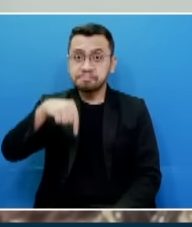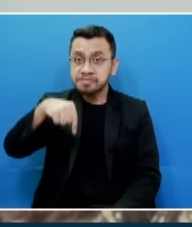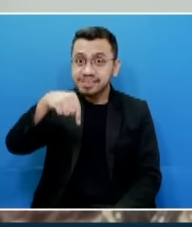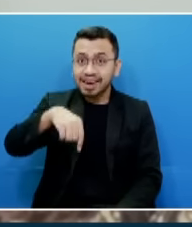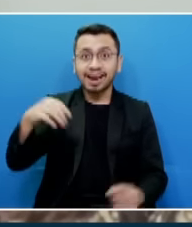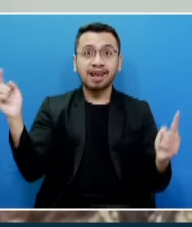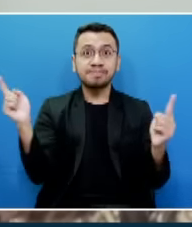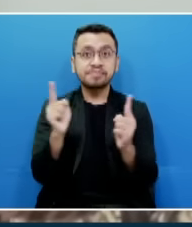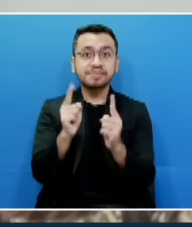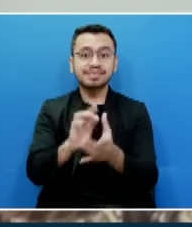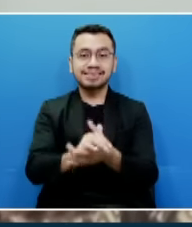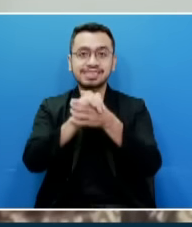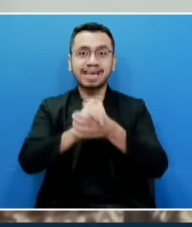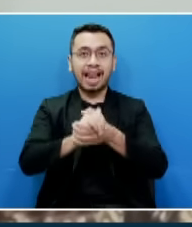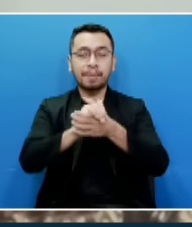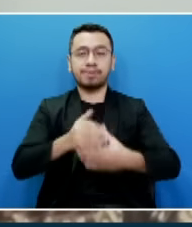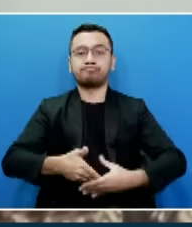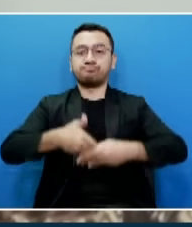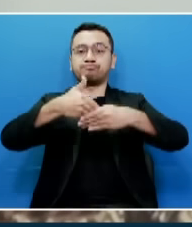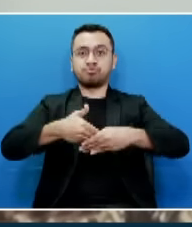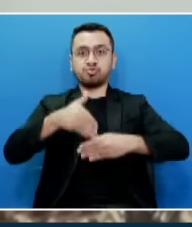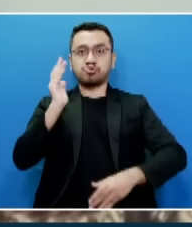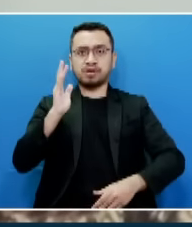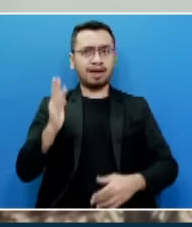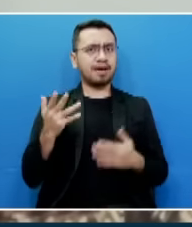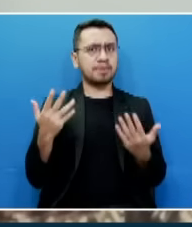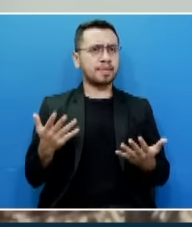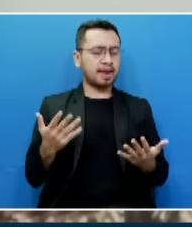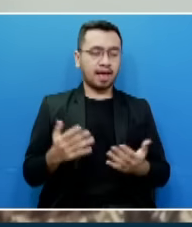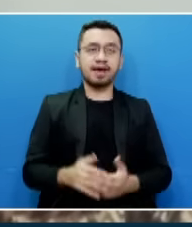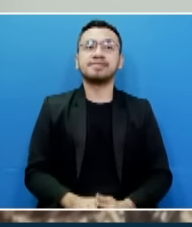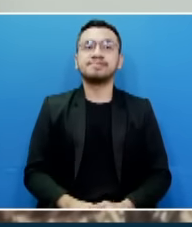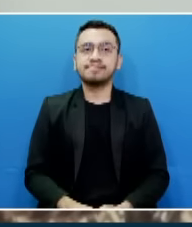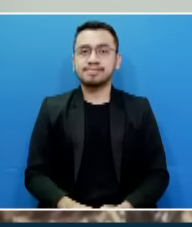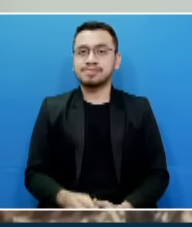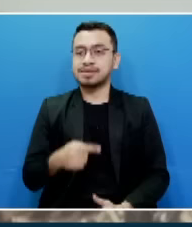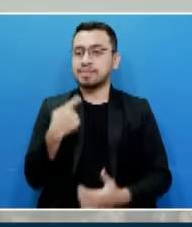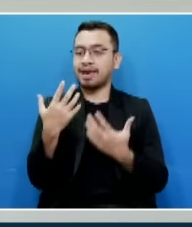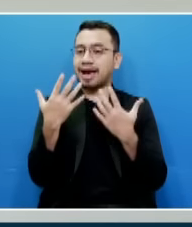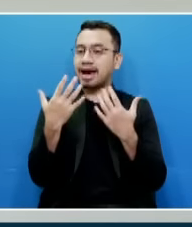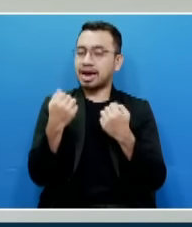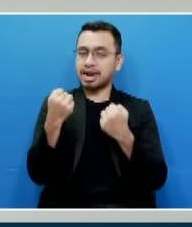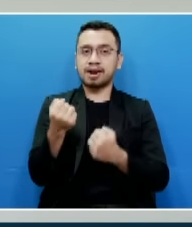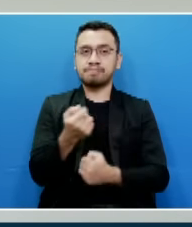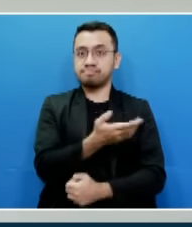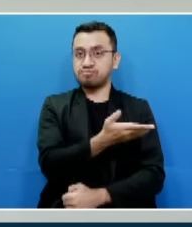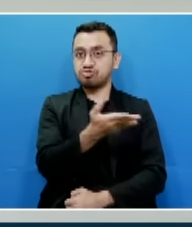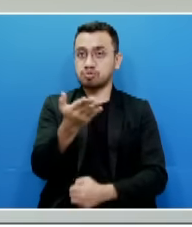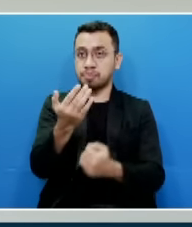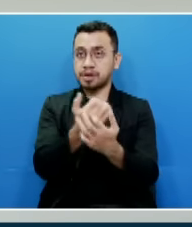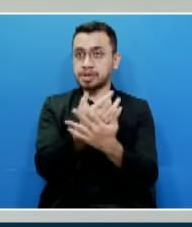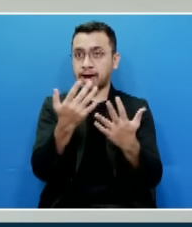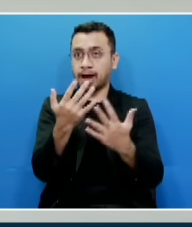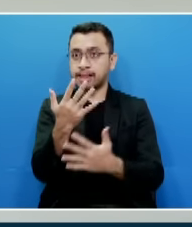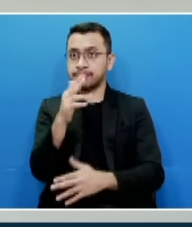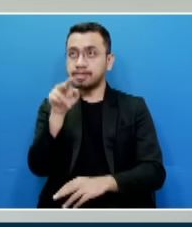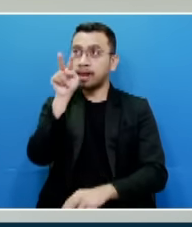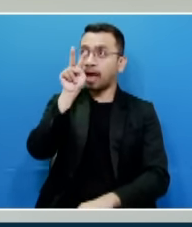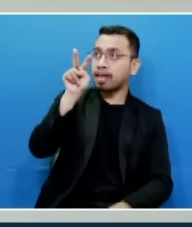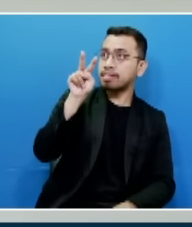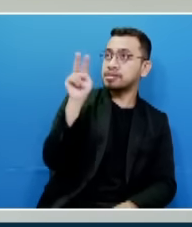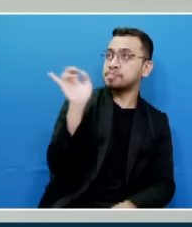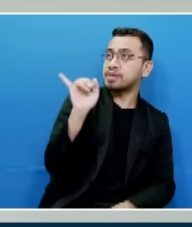nih Prof ya mudah-mudahan kalau ke bawah ke gresrut ke publik ditangkap sebagai sebuah